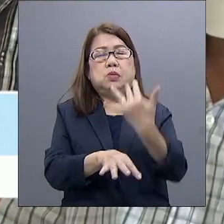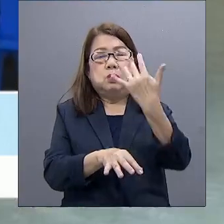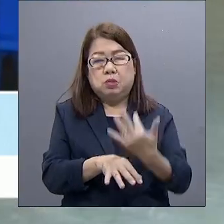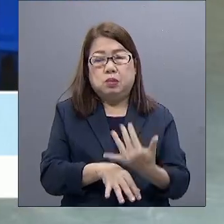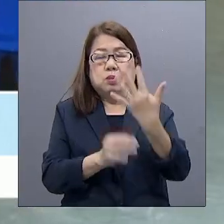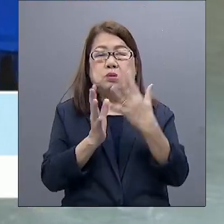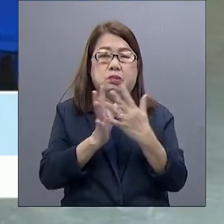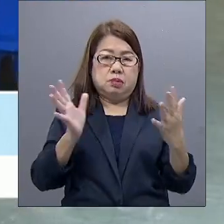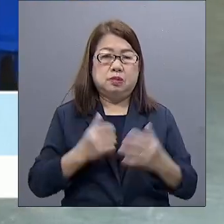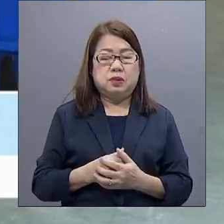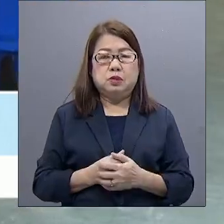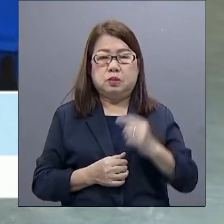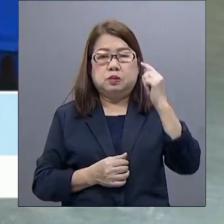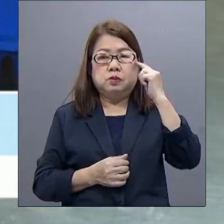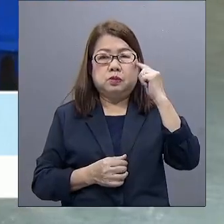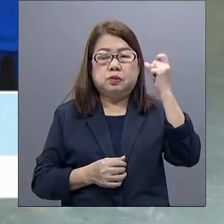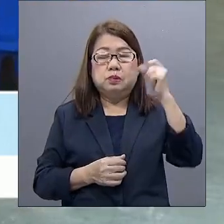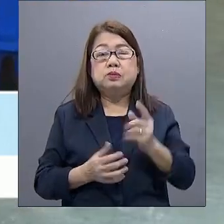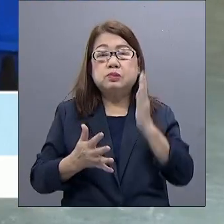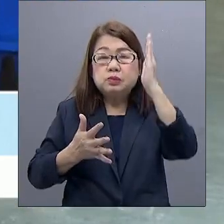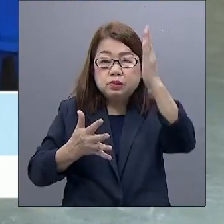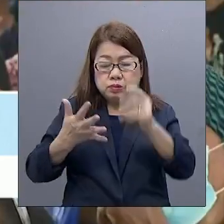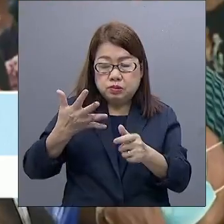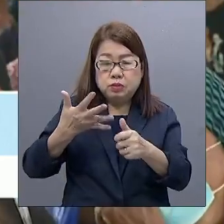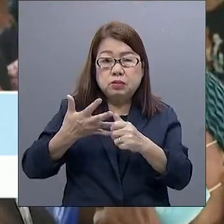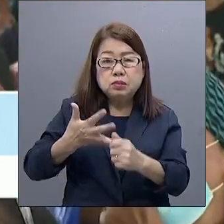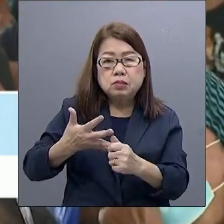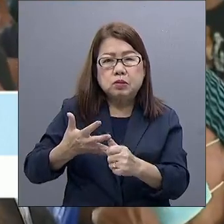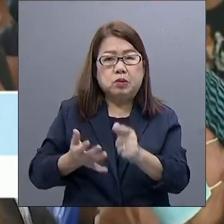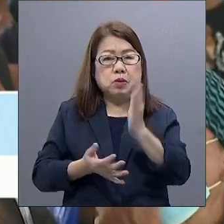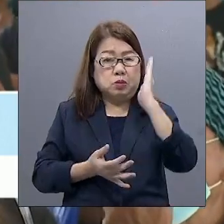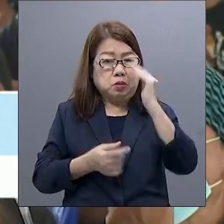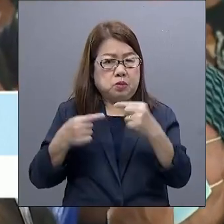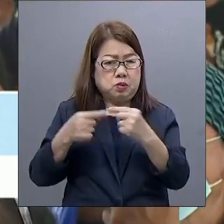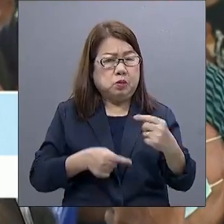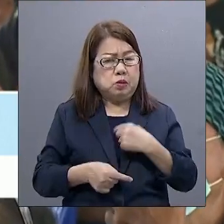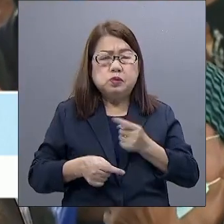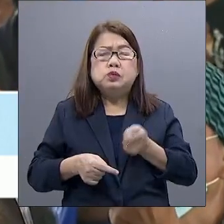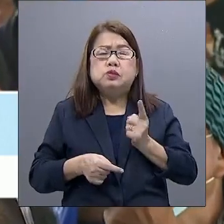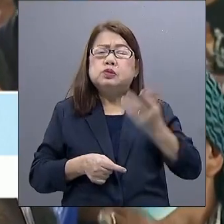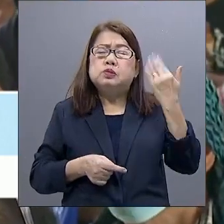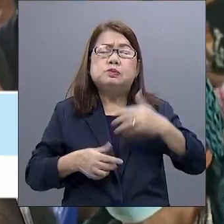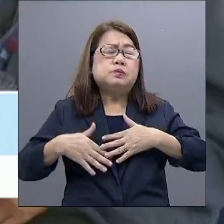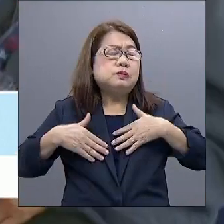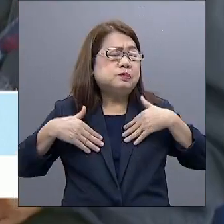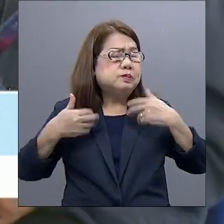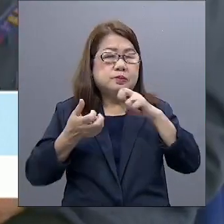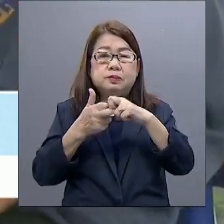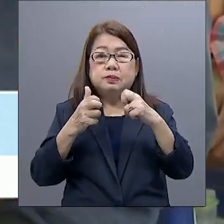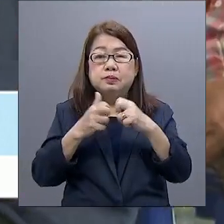ษเนี่อีกมากมายเขาใจ และขั้นตอนต่ไป พอคัแรกítว helium ยancheวควก็จะเปลี่ยนไป